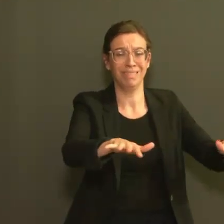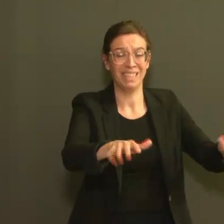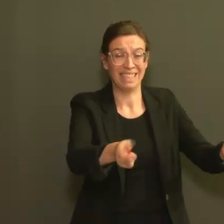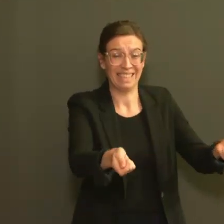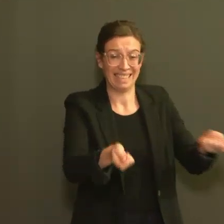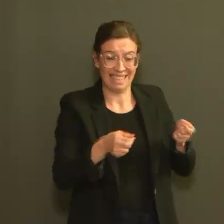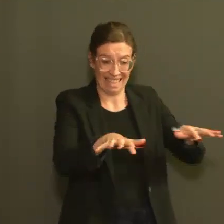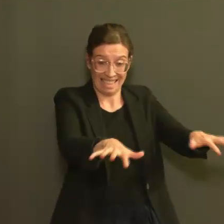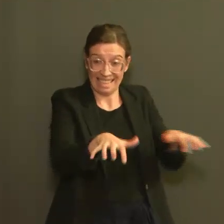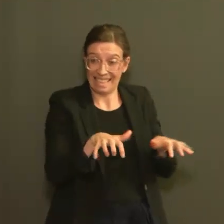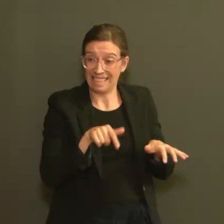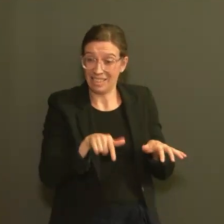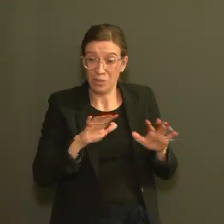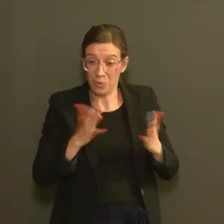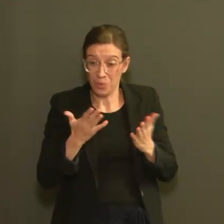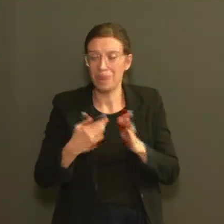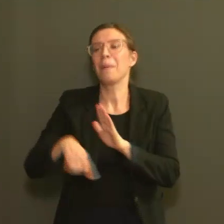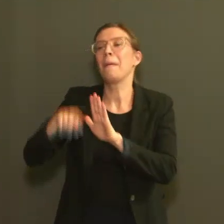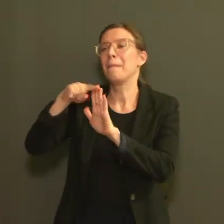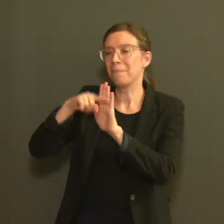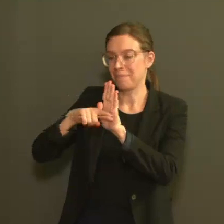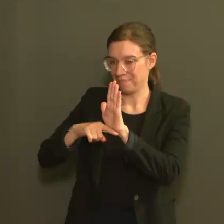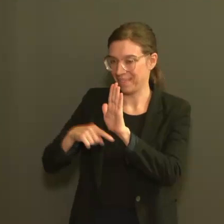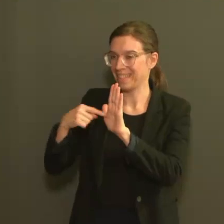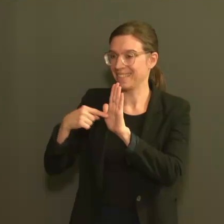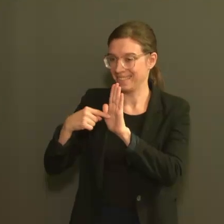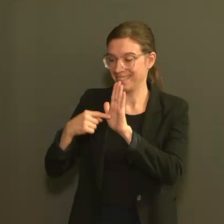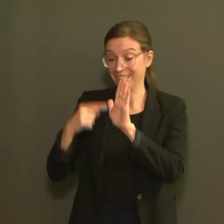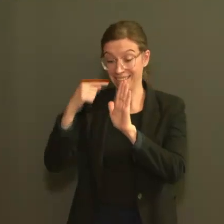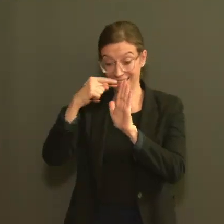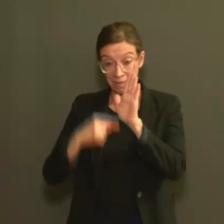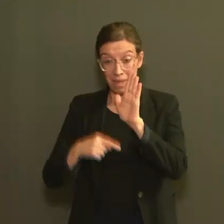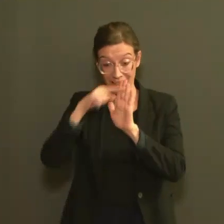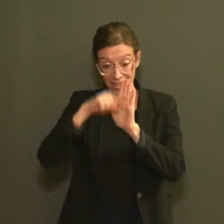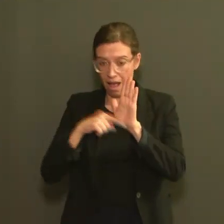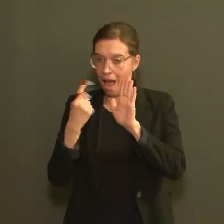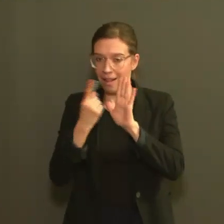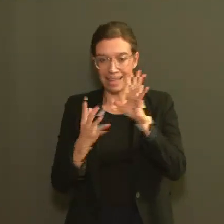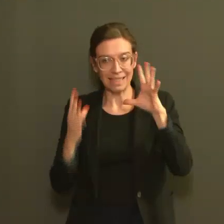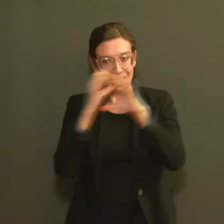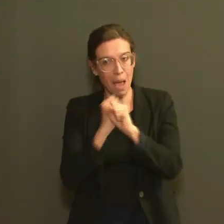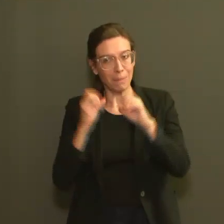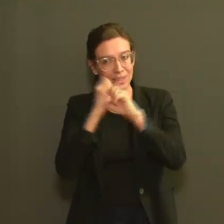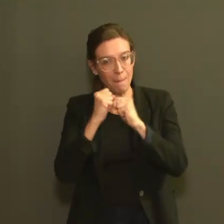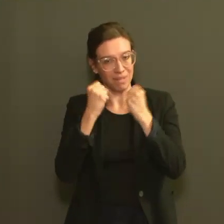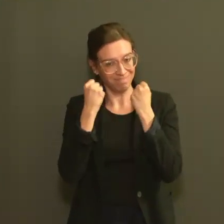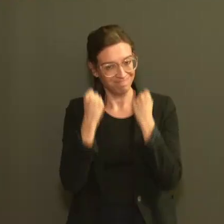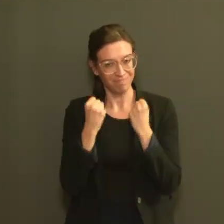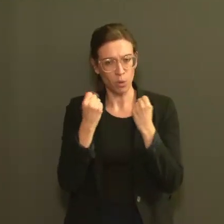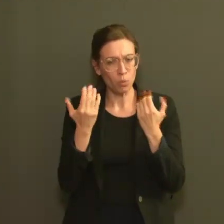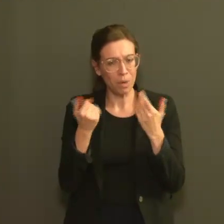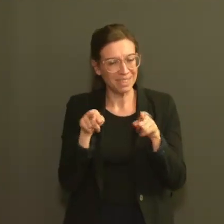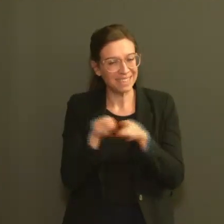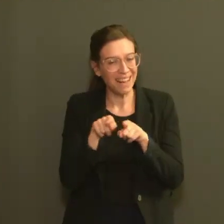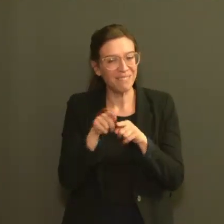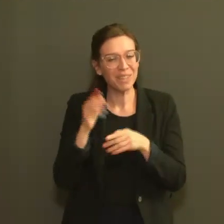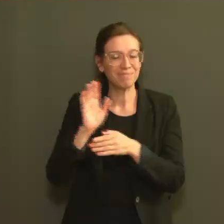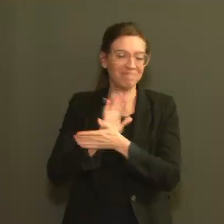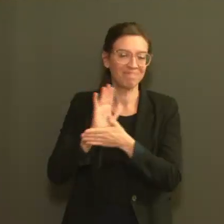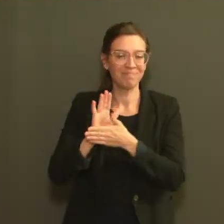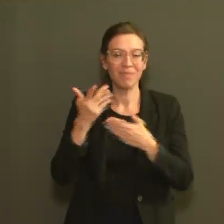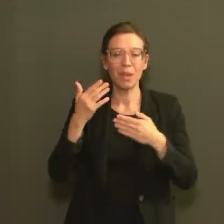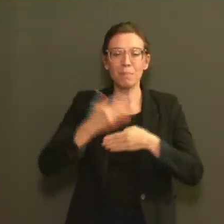complementaire elementen, bouwstenen. Waarbij de 6 gouden regels de stevige fundamenten zijn. Maar er is